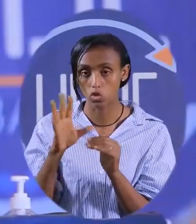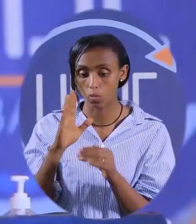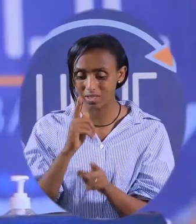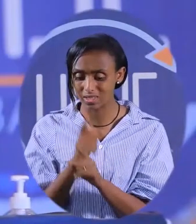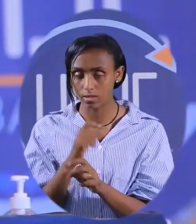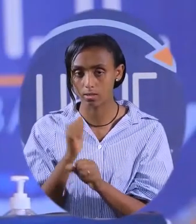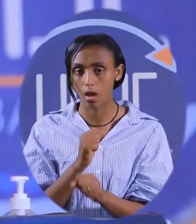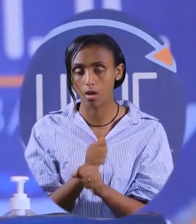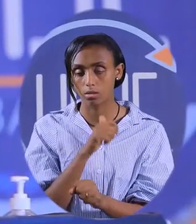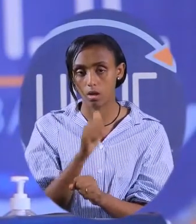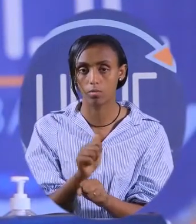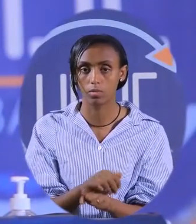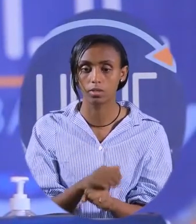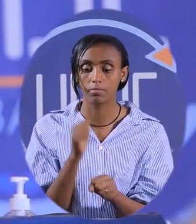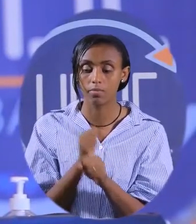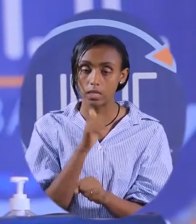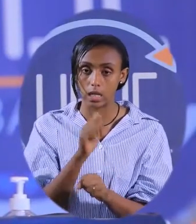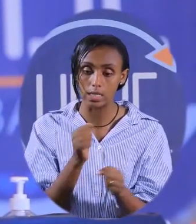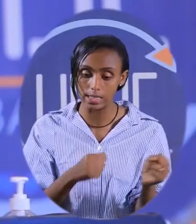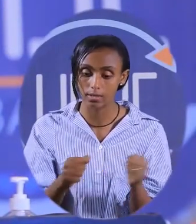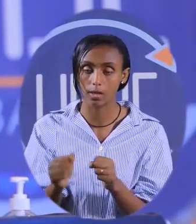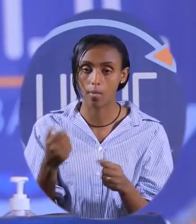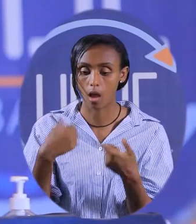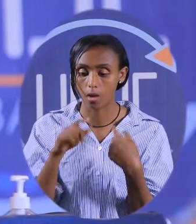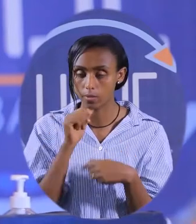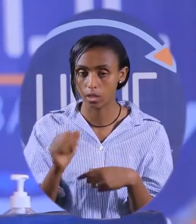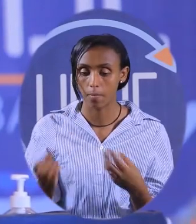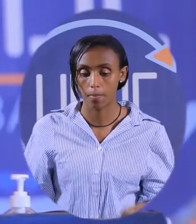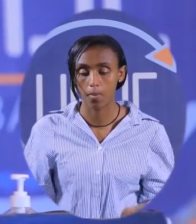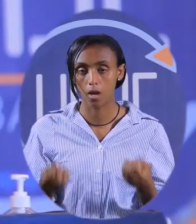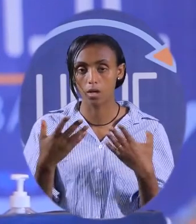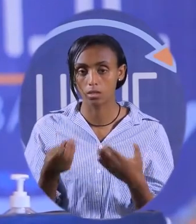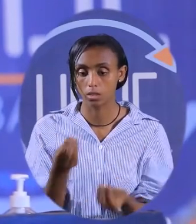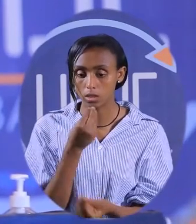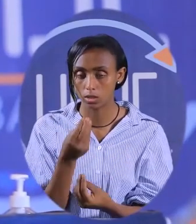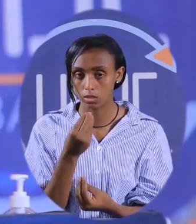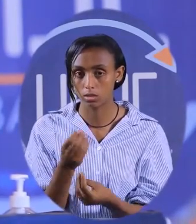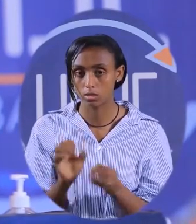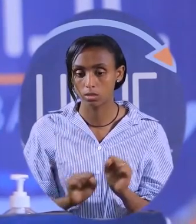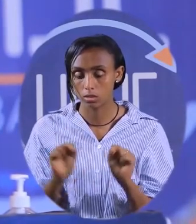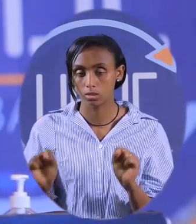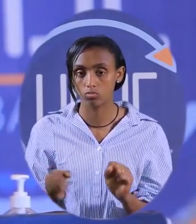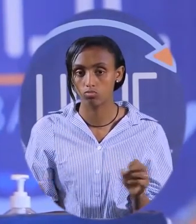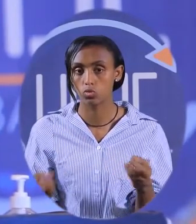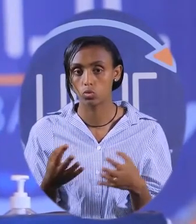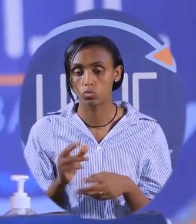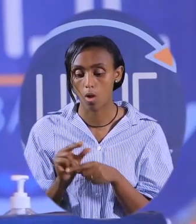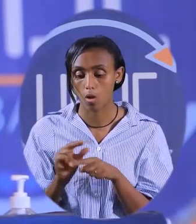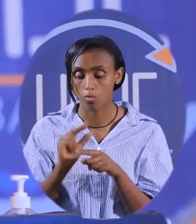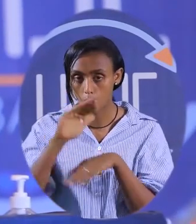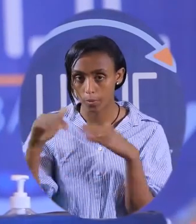ስራ አልሰራም፣ የሚያሰራ ሲስተም አልዘረጋንም። ማአት የኒትሪሽን የፉድ ሳይንስ የኢንጂነሪንግ ሞ ባለሙያ